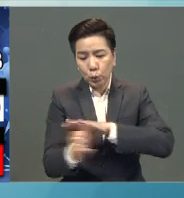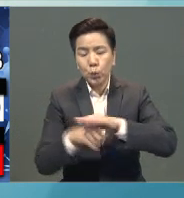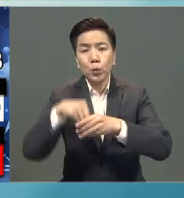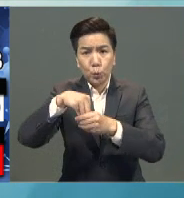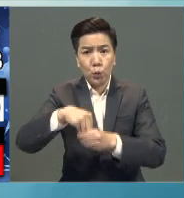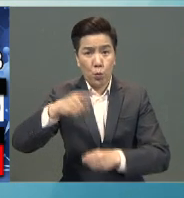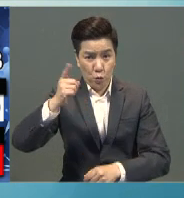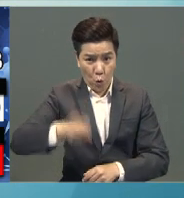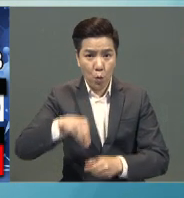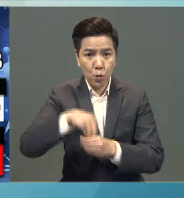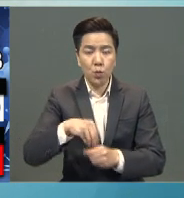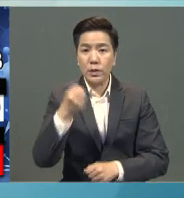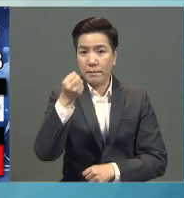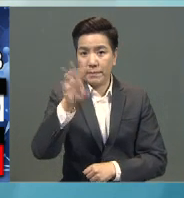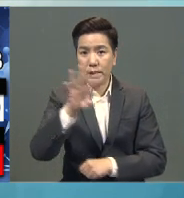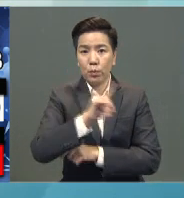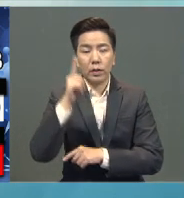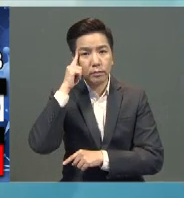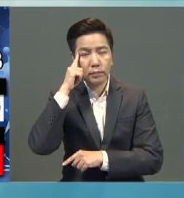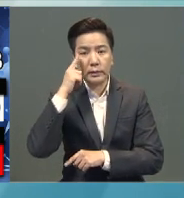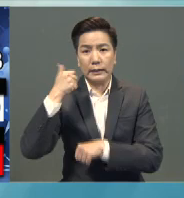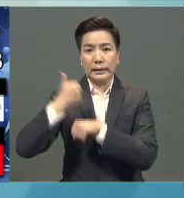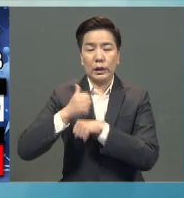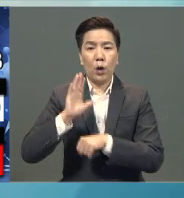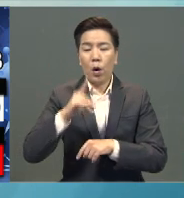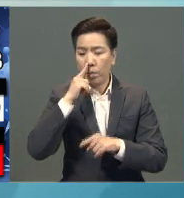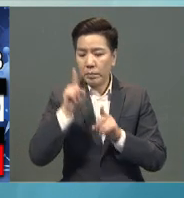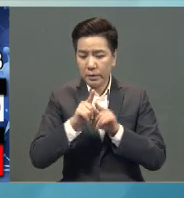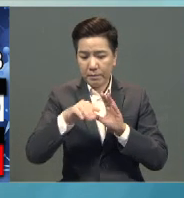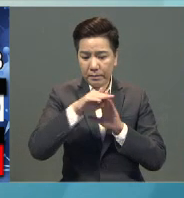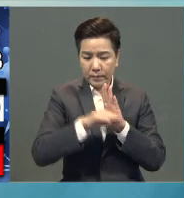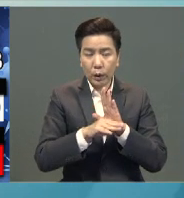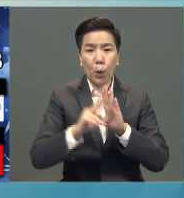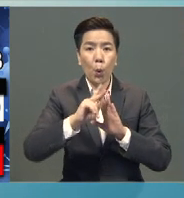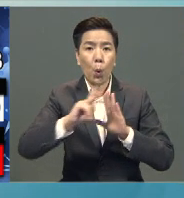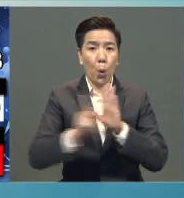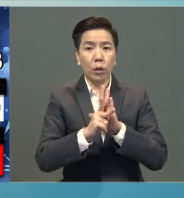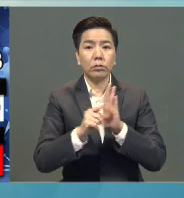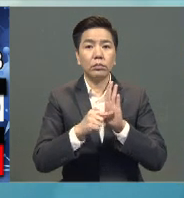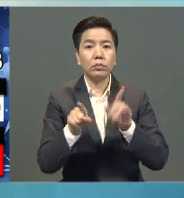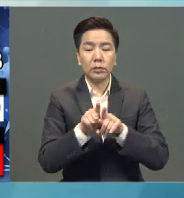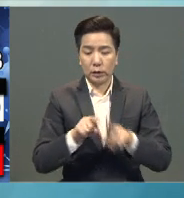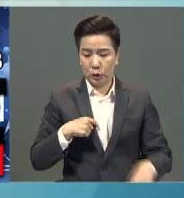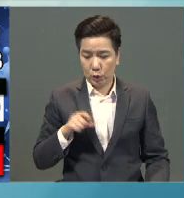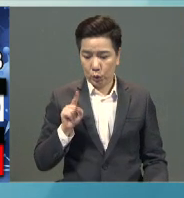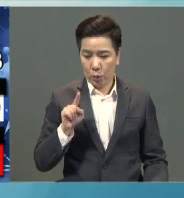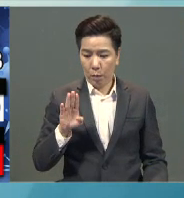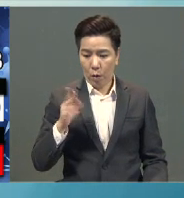วันตามที่หน่วยงานต้นสังกัดกำหนดซึ่งอันนี้เป็นไปตามกฎเกณฑ์คือเป็นตามข้อบังคับสบค